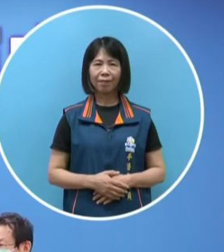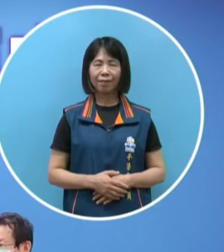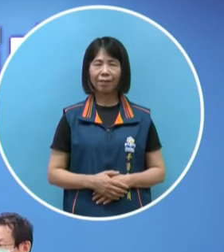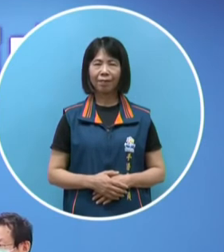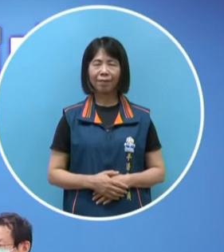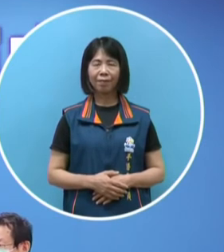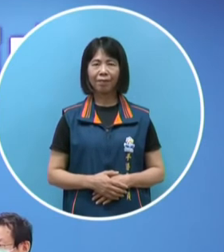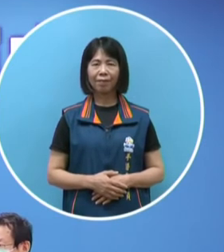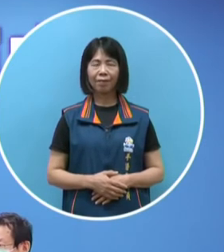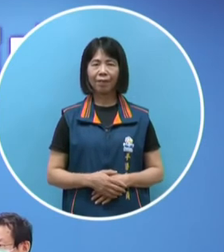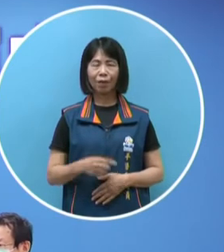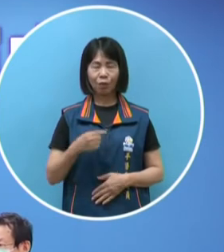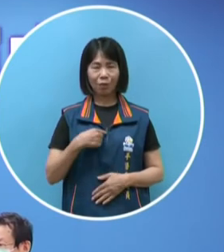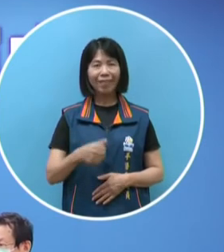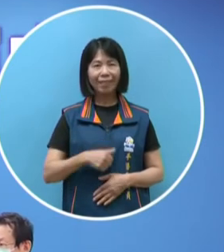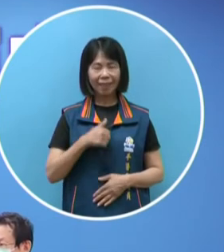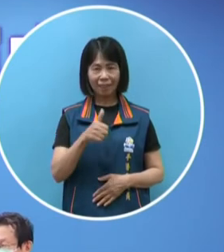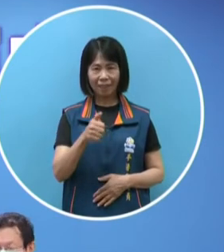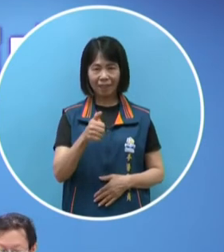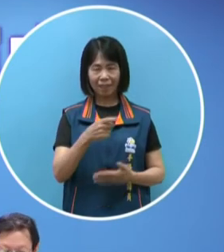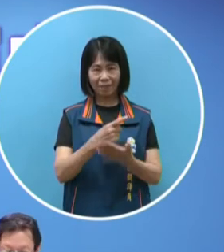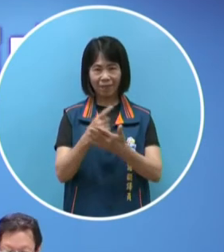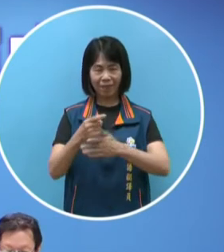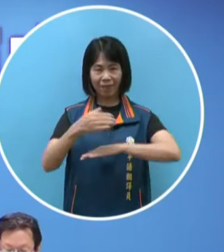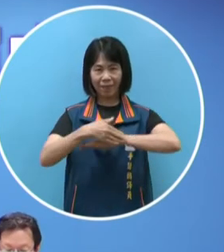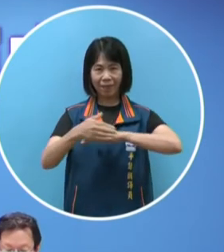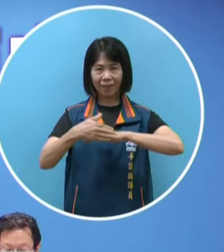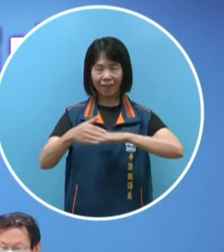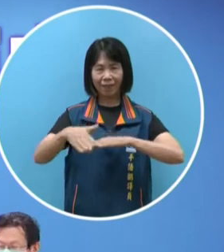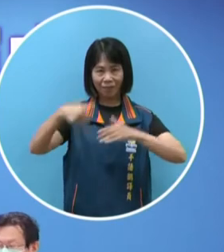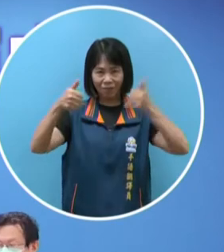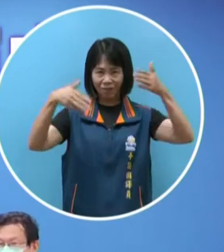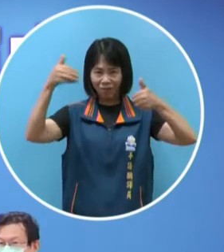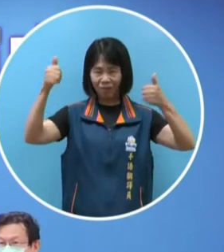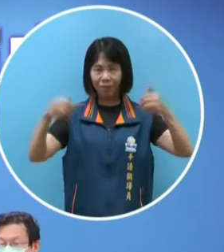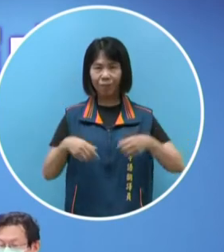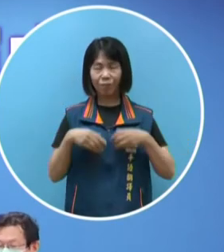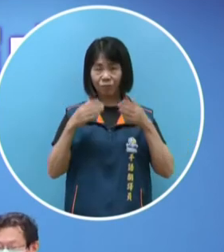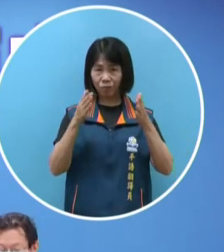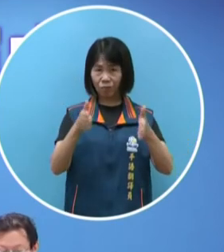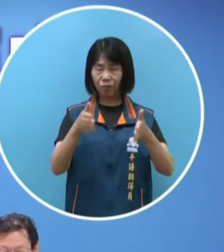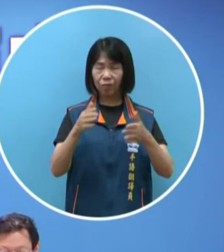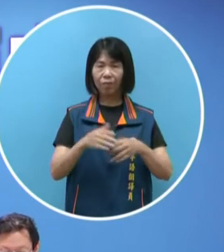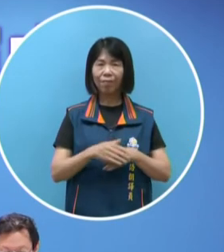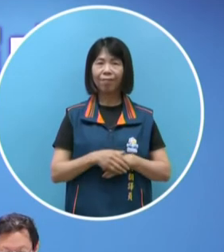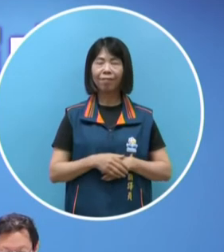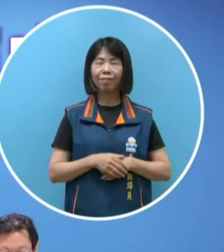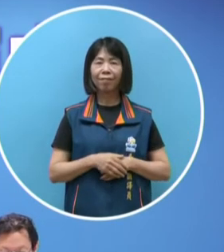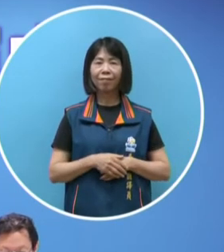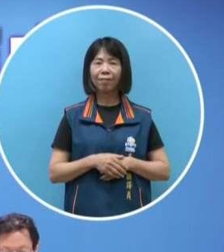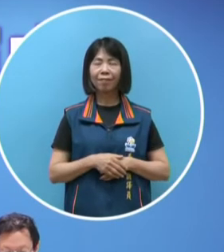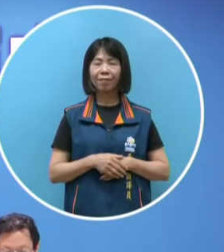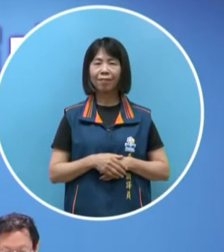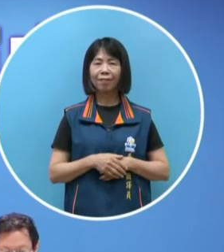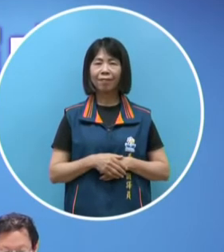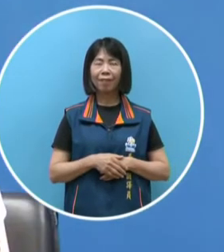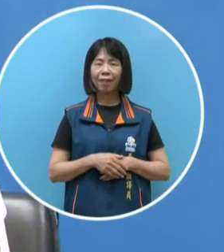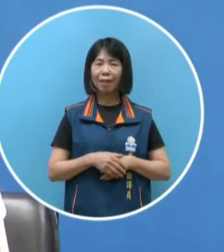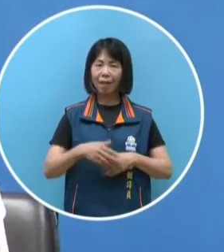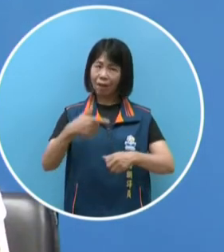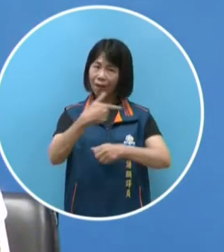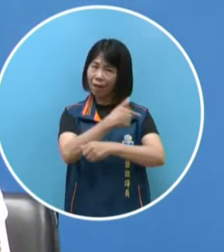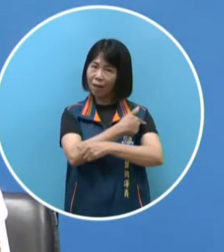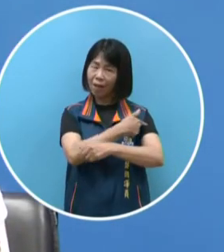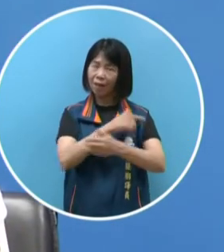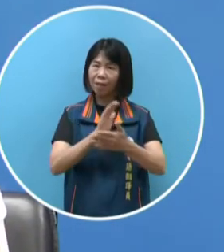处室也都制作许多线上活动，希望乡亲能够透过手机或是电视台来学习观看，相当